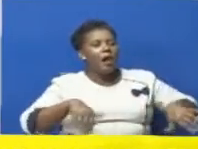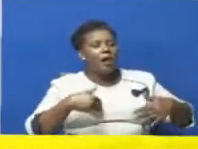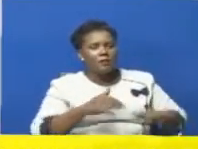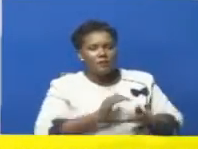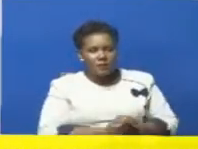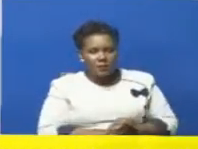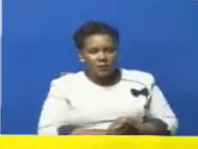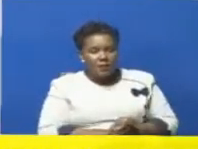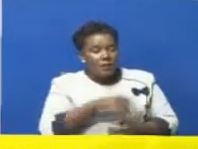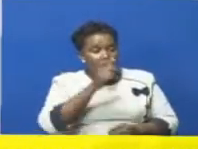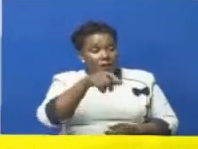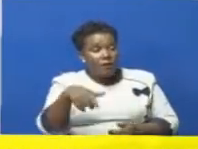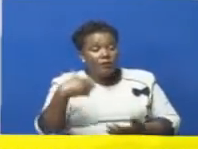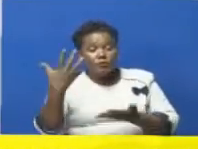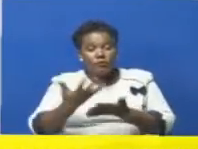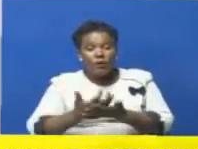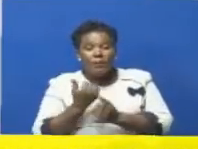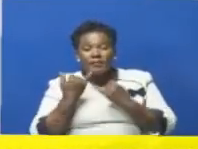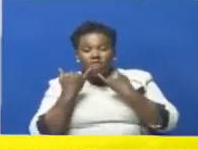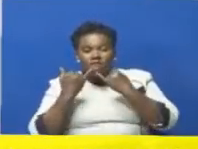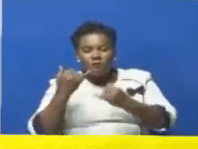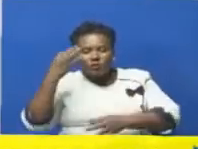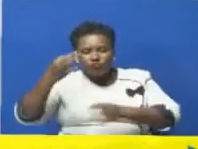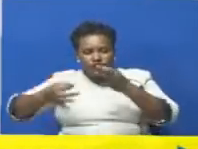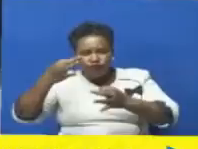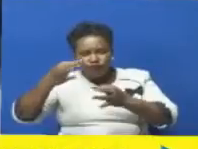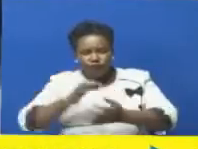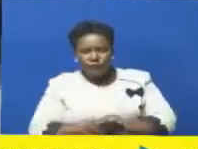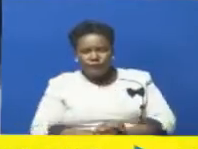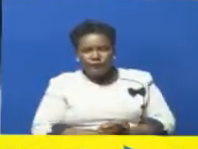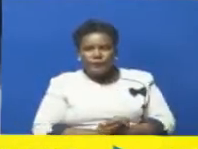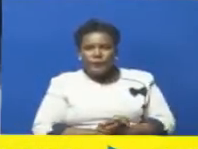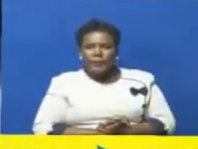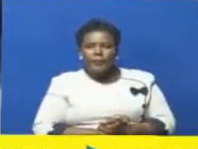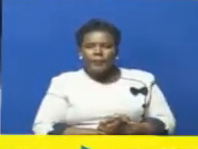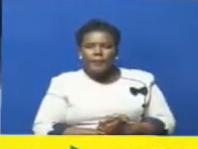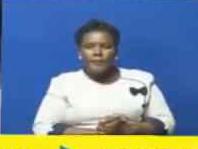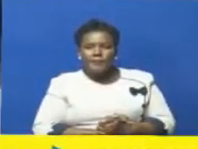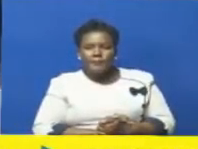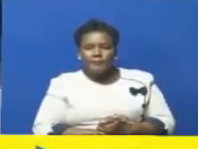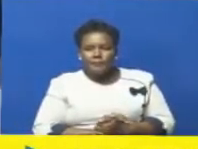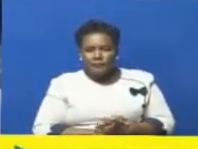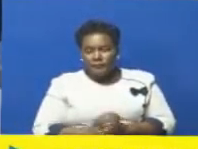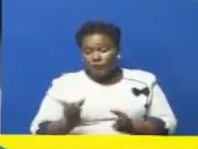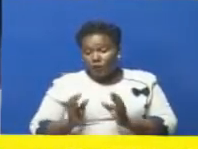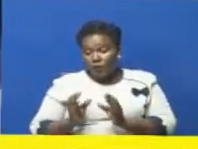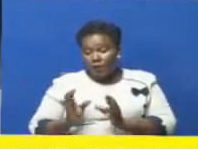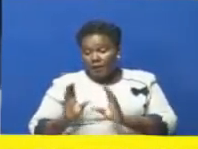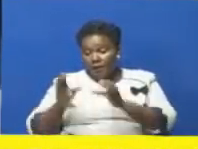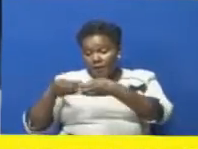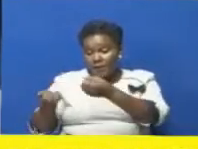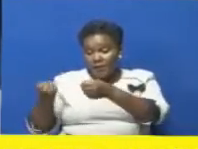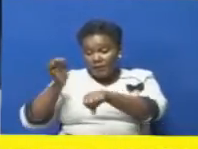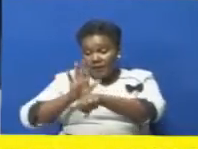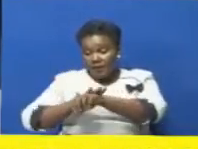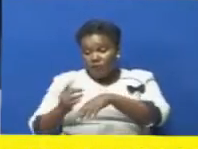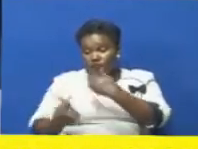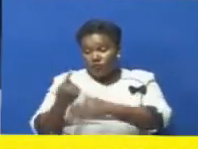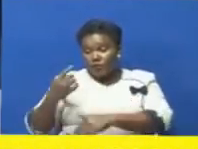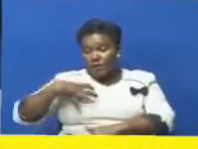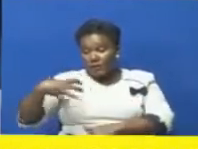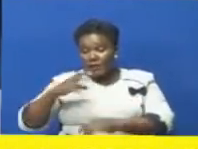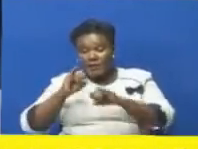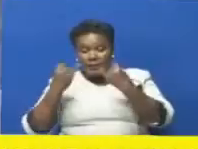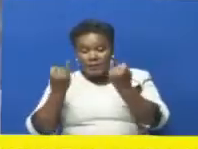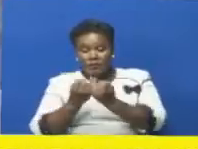wananchi wanapata taarifa iliyostahiki. Kamati ya wataalamu iliyokutanisha wataalamu kutoka katika wizara na taasisi